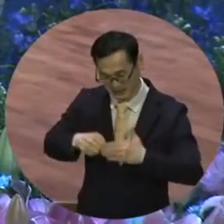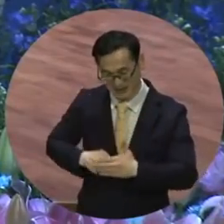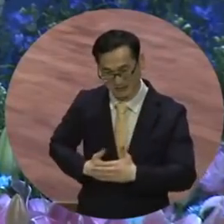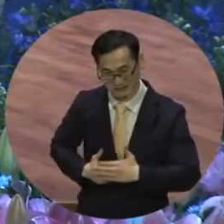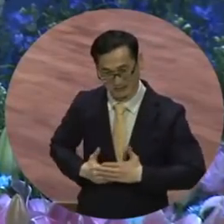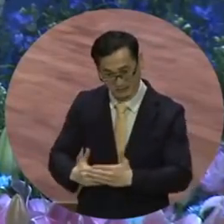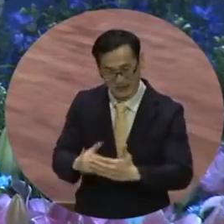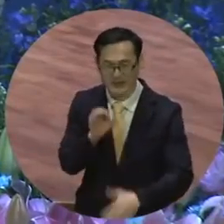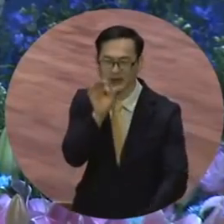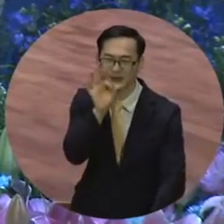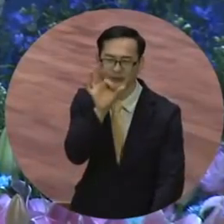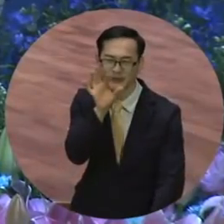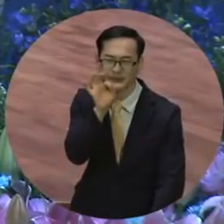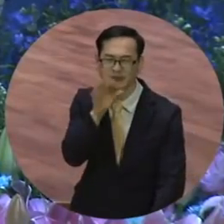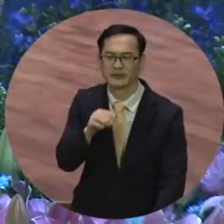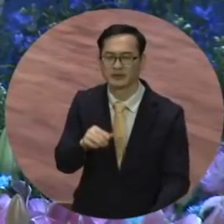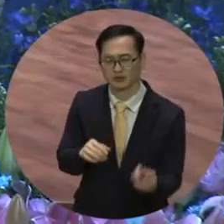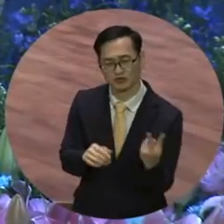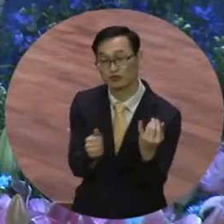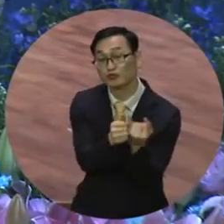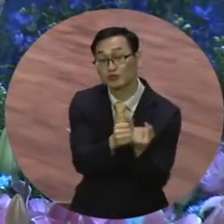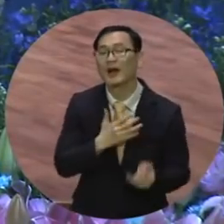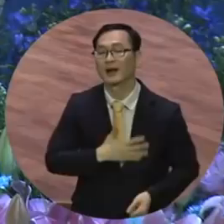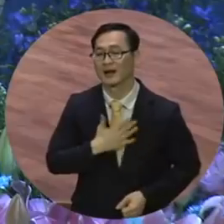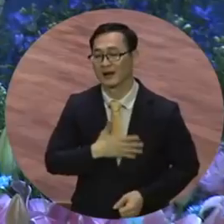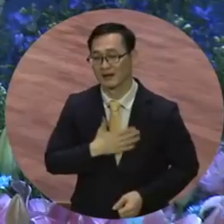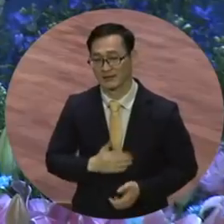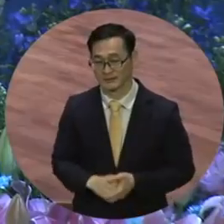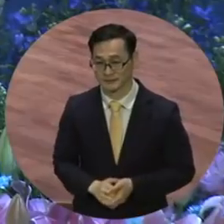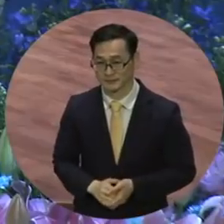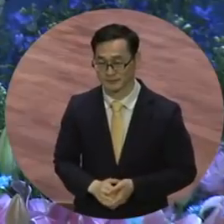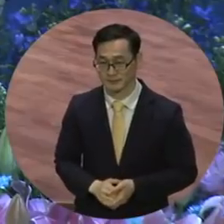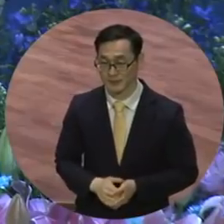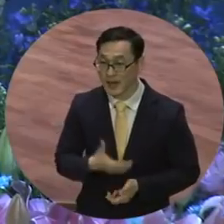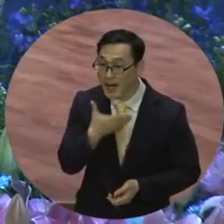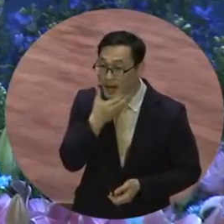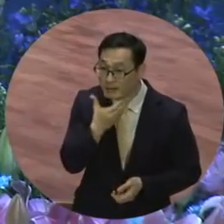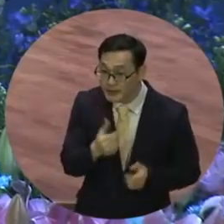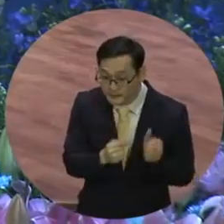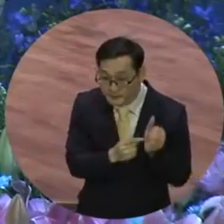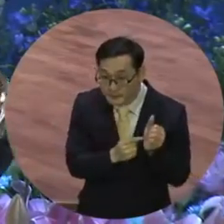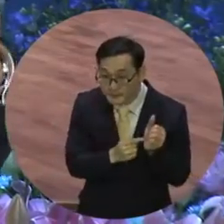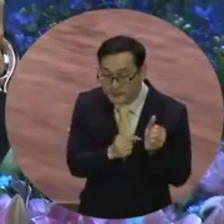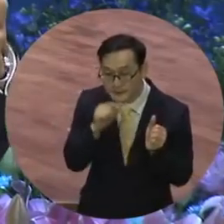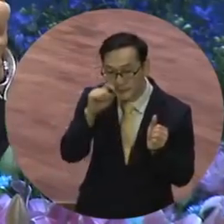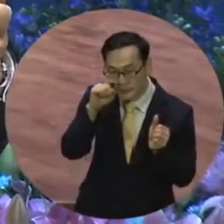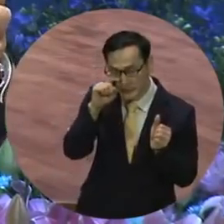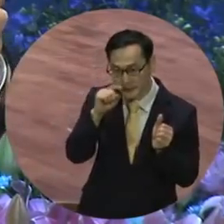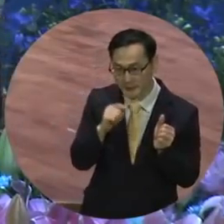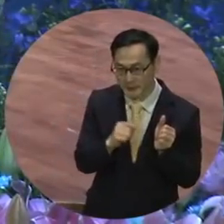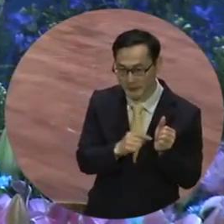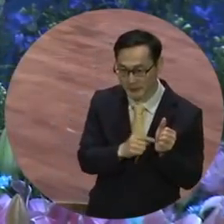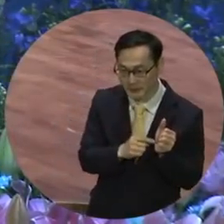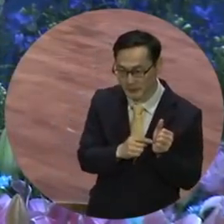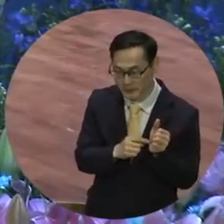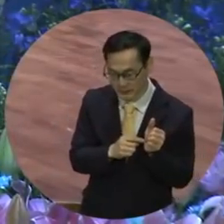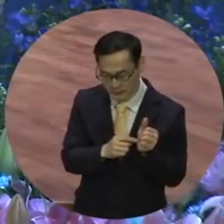없는 상황이에요. 그런데 이 아브라함은 어떻게 했느냐? 이 사실을